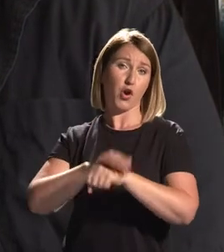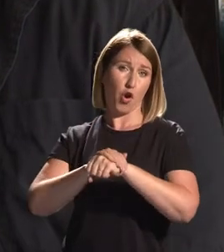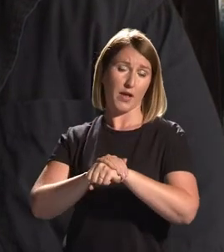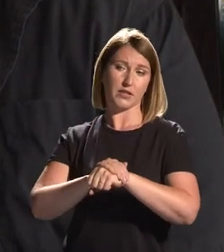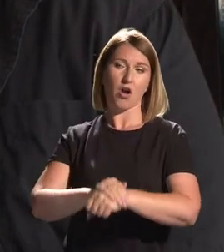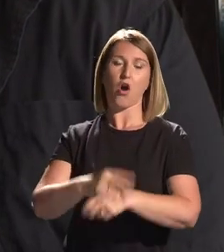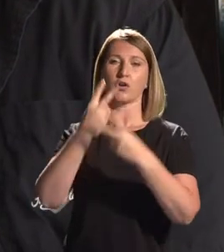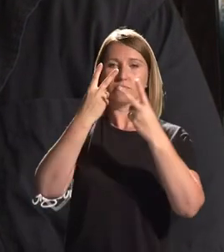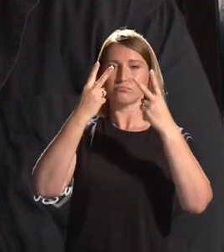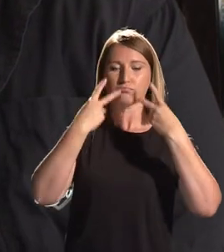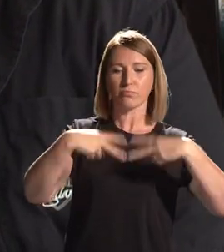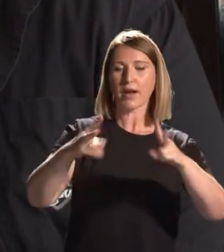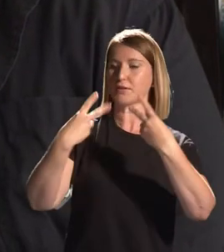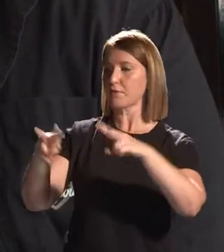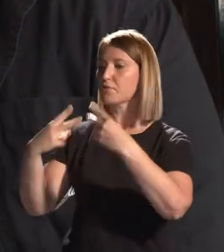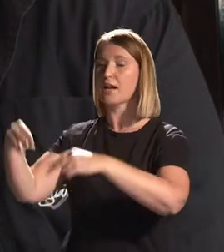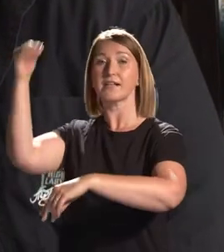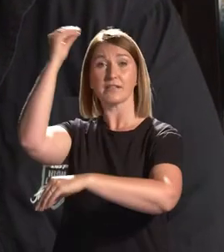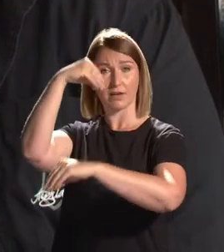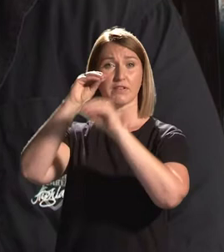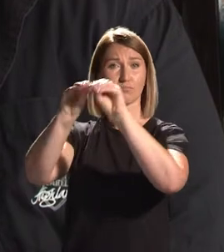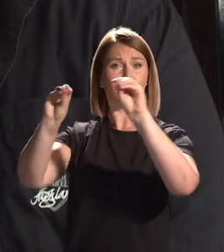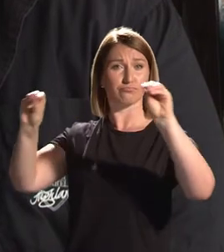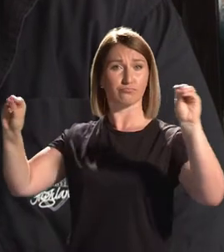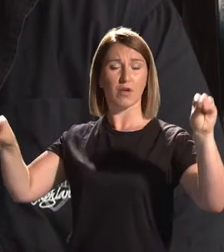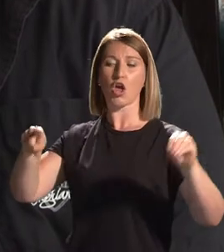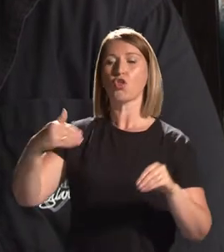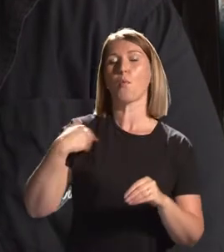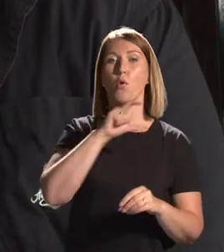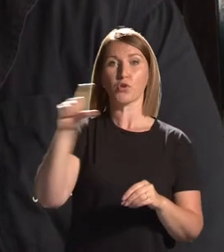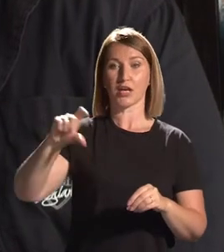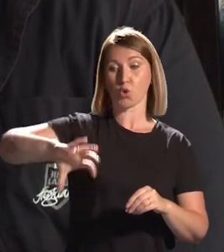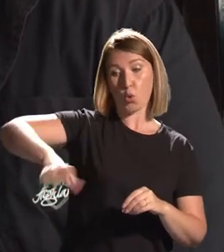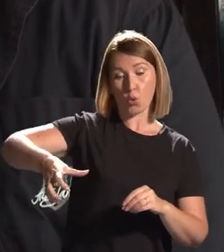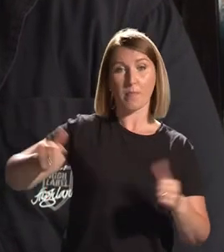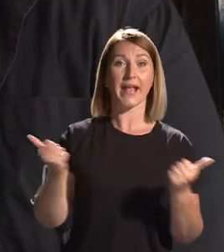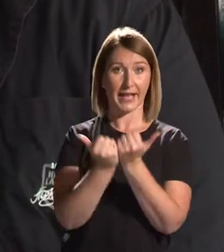to, co sami umieli. No jest to jeszcze okres Grupy Krakowskiej przede wszystkim,